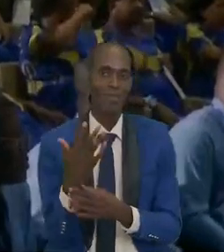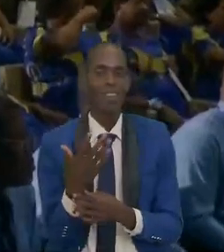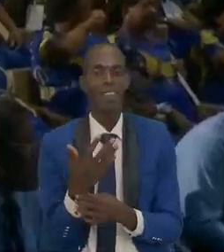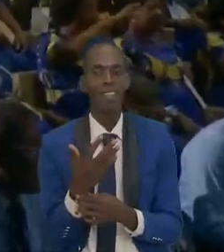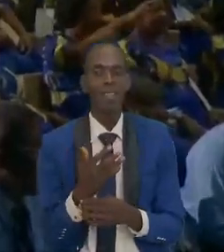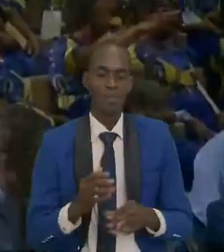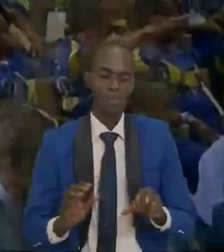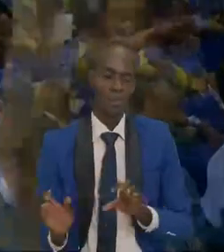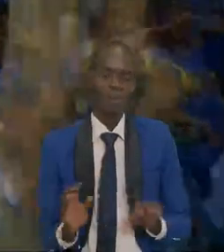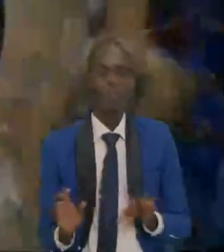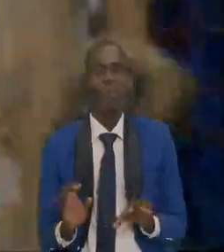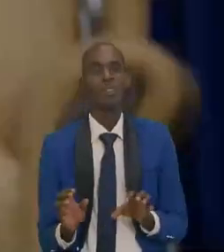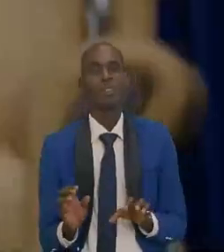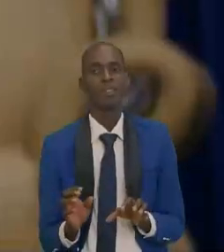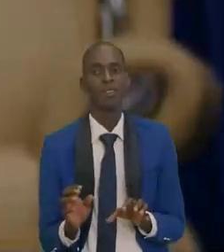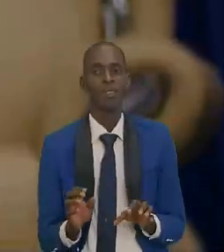Accomplissement.